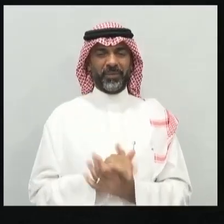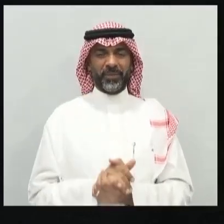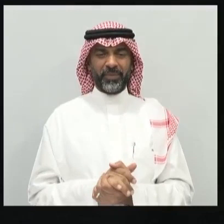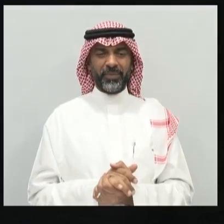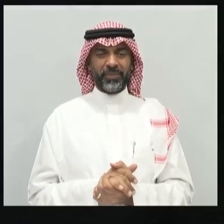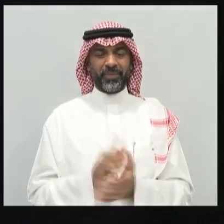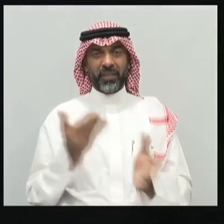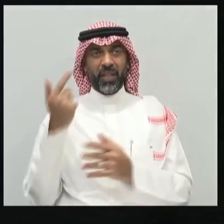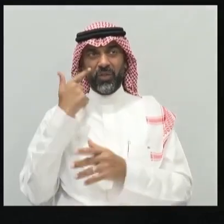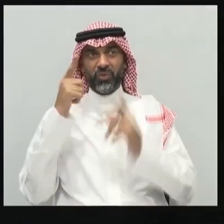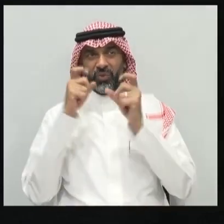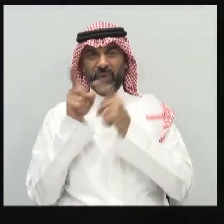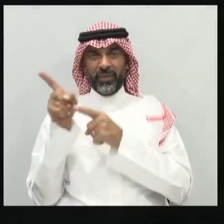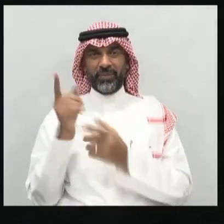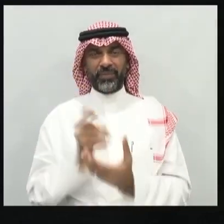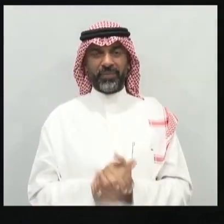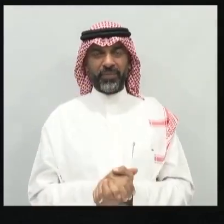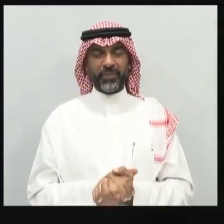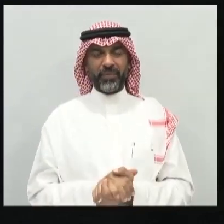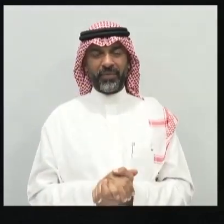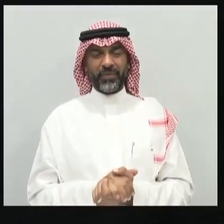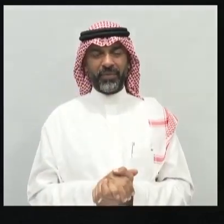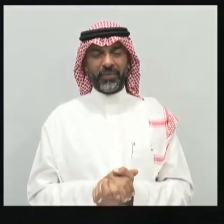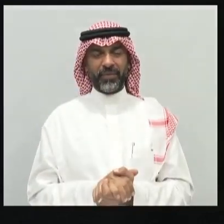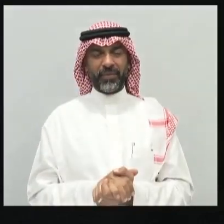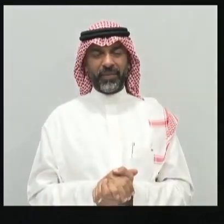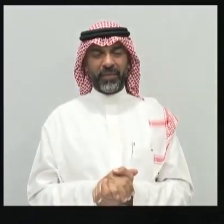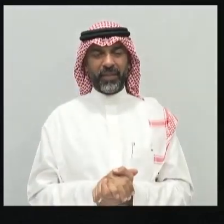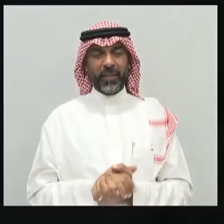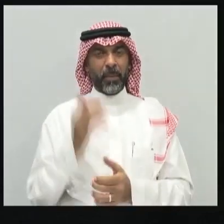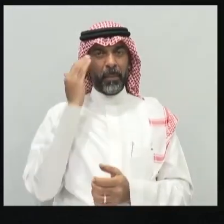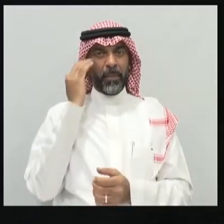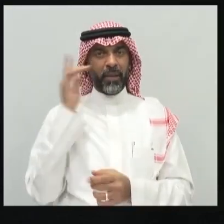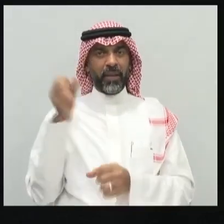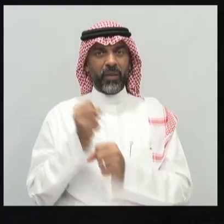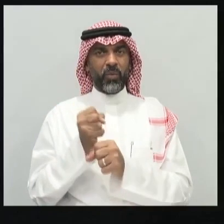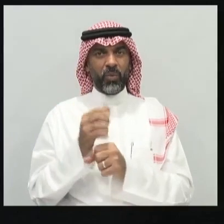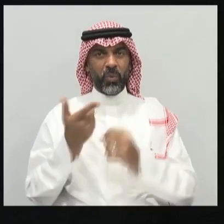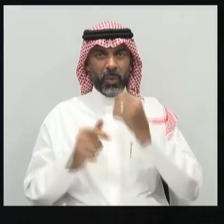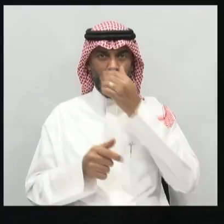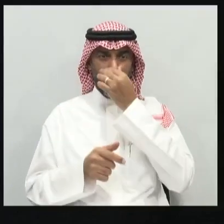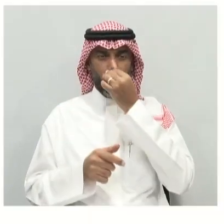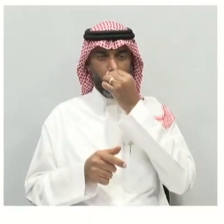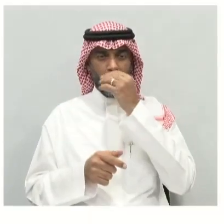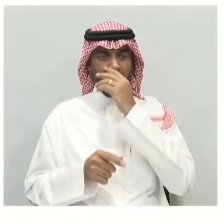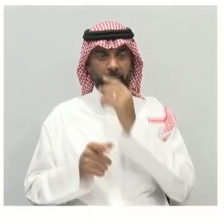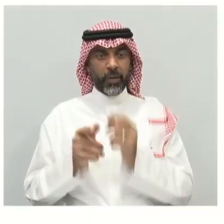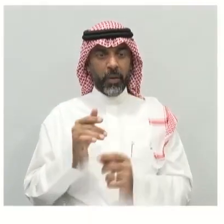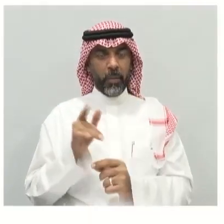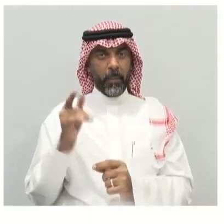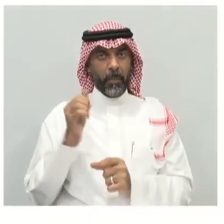بعض الصوره التاليه الصوره التاليه هنا البنت شو تسوي تزين جيده